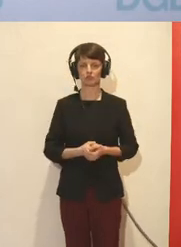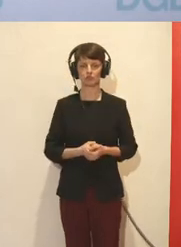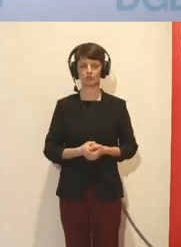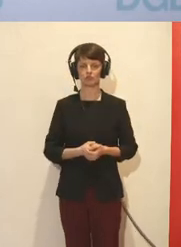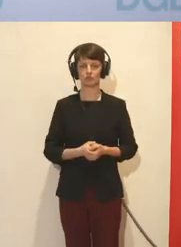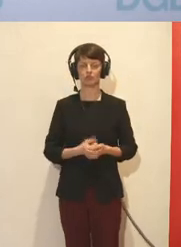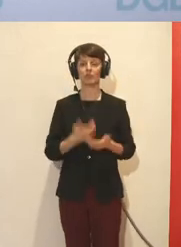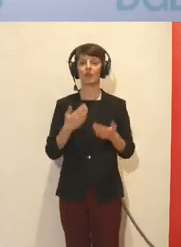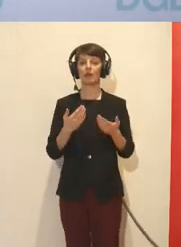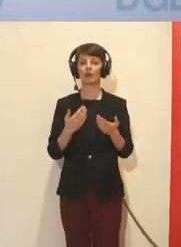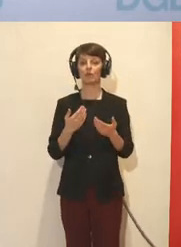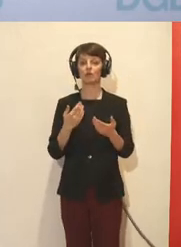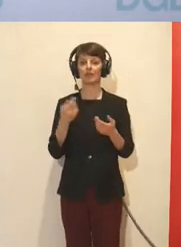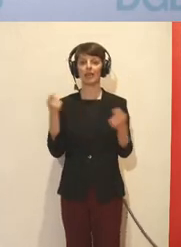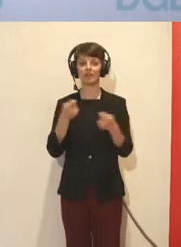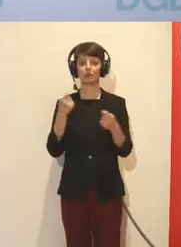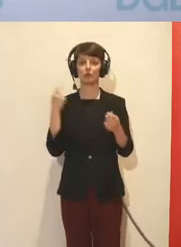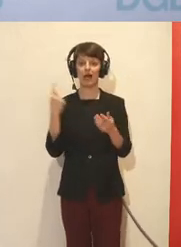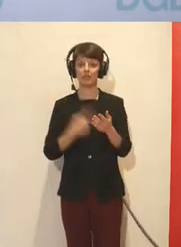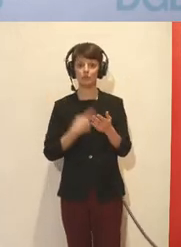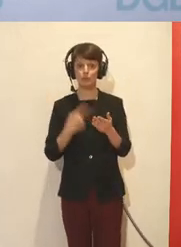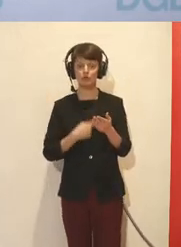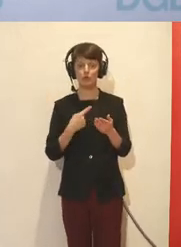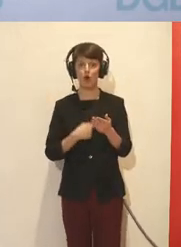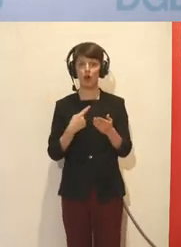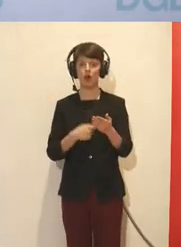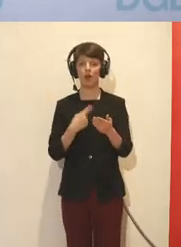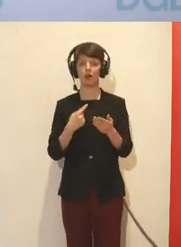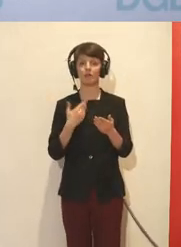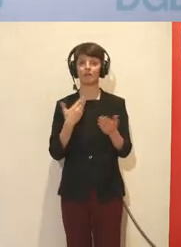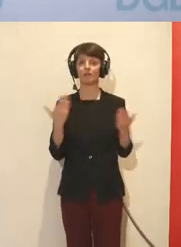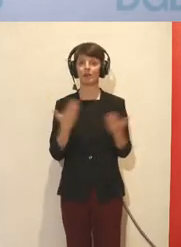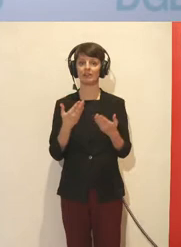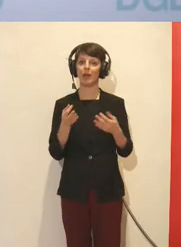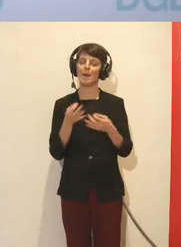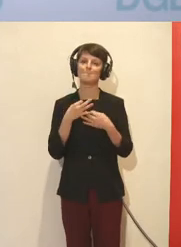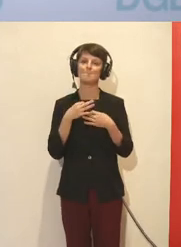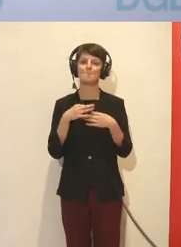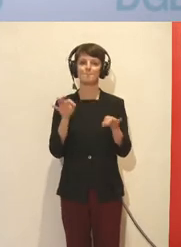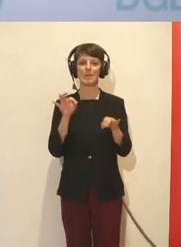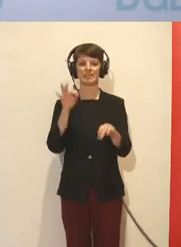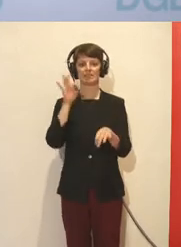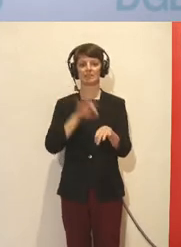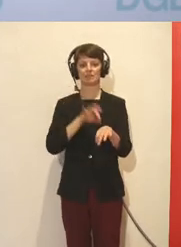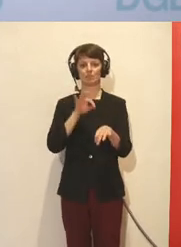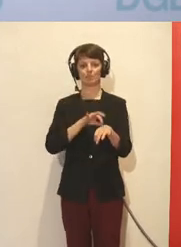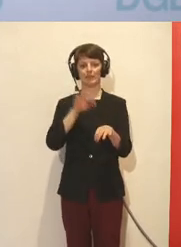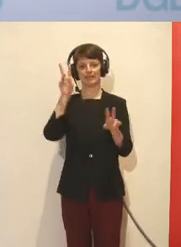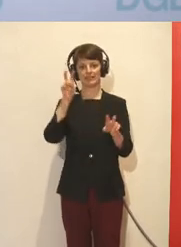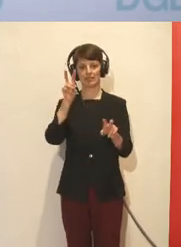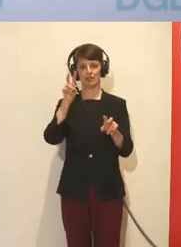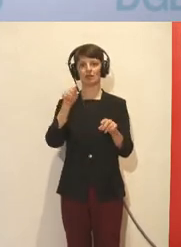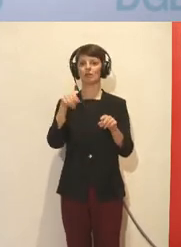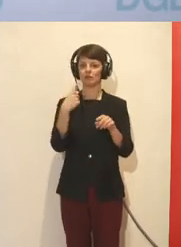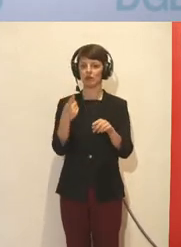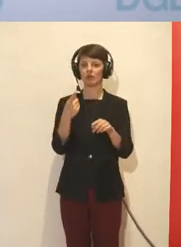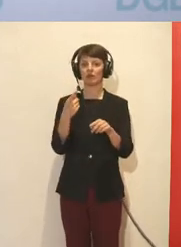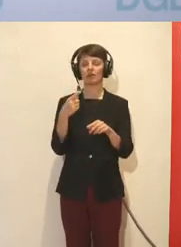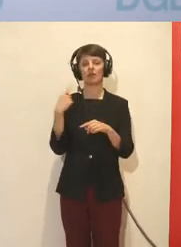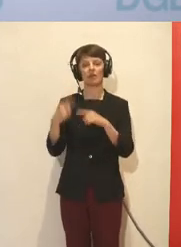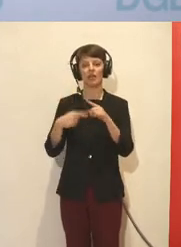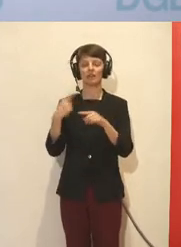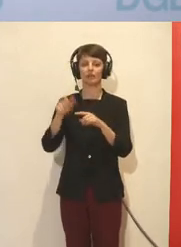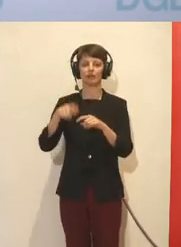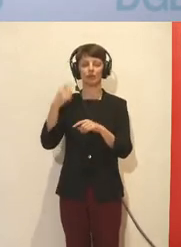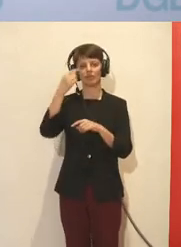anspruchsvolle investitionen sind die beste medizin zur bekämpfung der ewiggestrigen